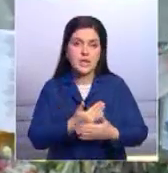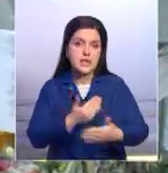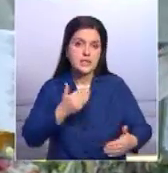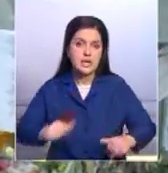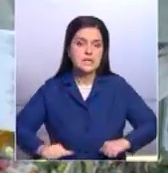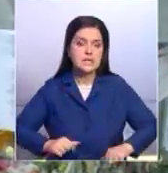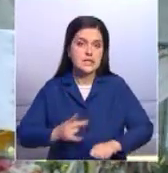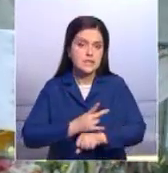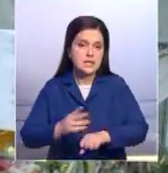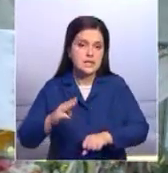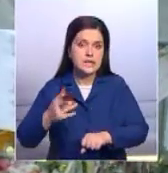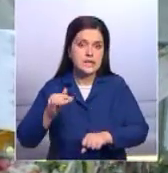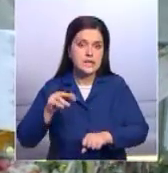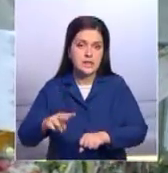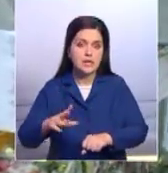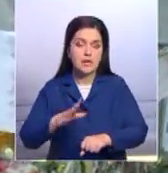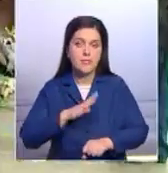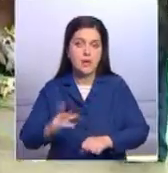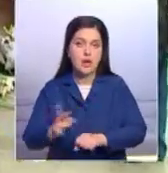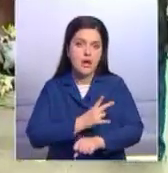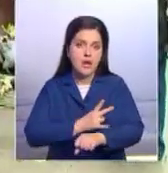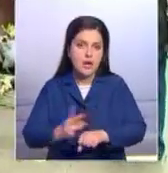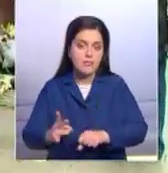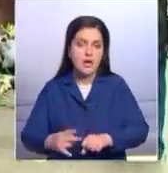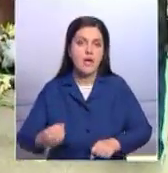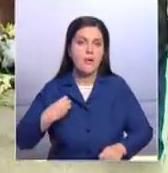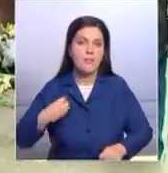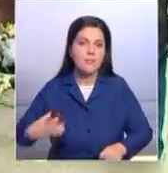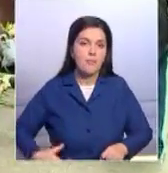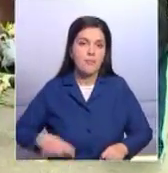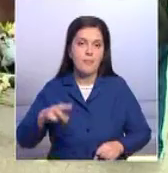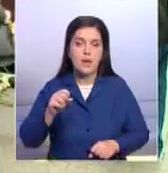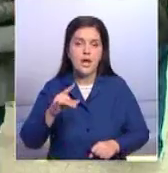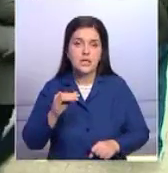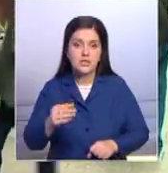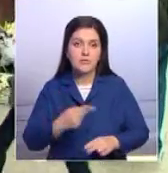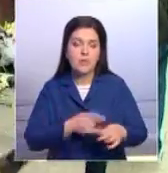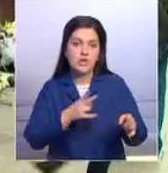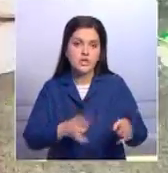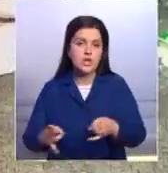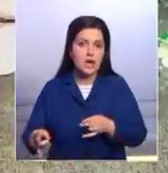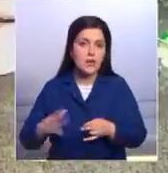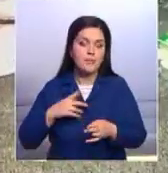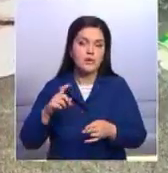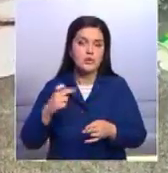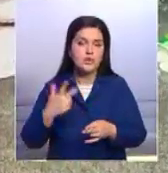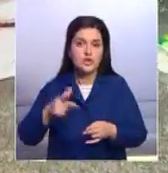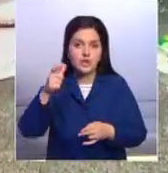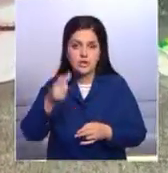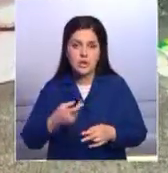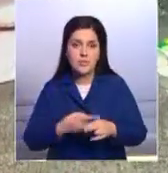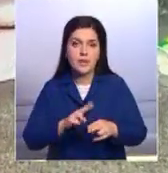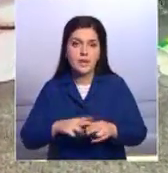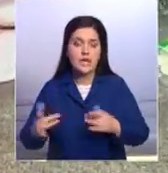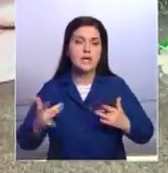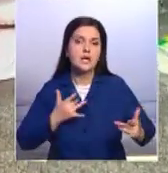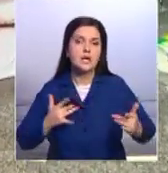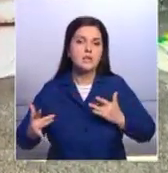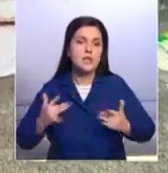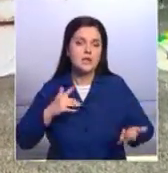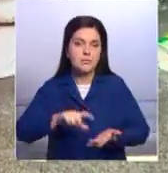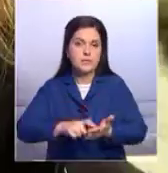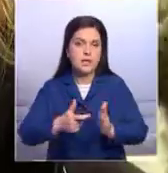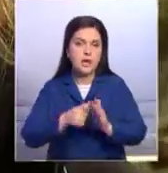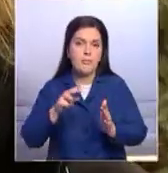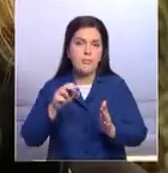ровно год назад террористы ТИГИЛ устроили серию атак в Париже. Жертвами нападений стали 130 человек. В одном только